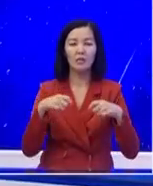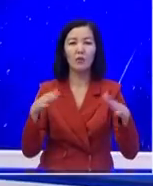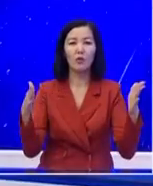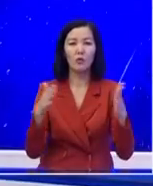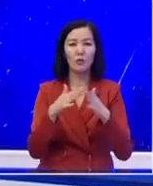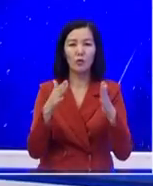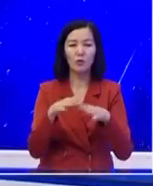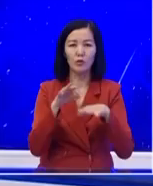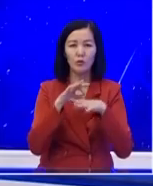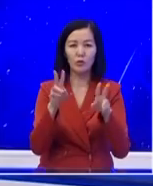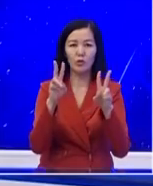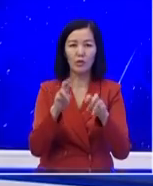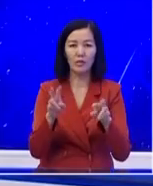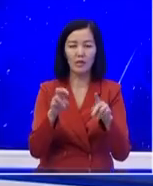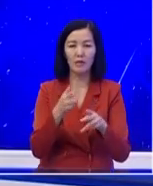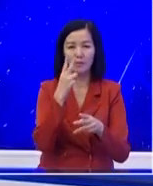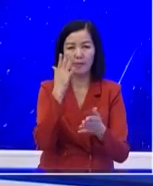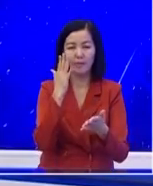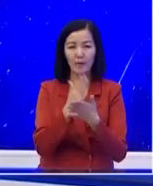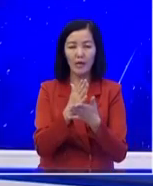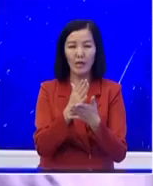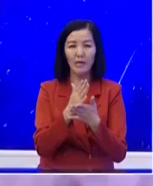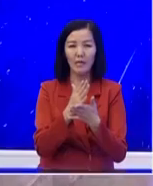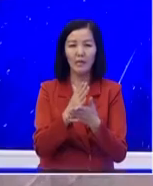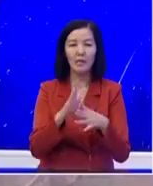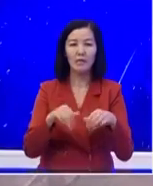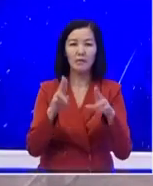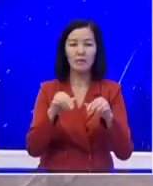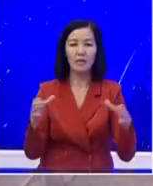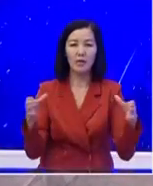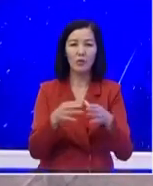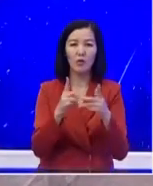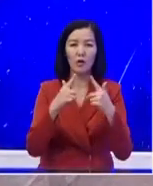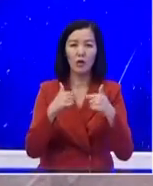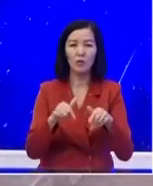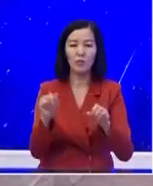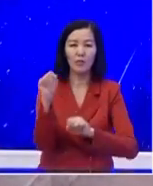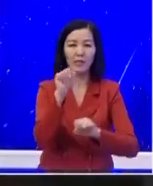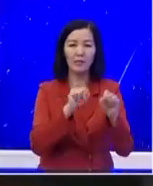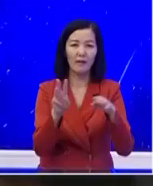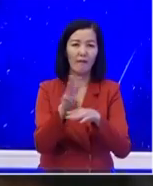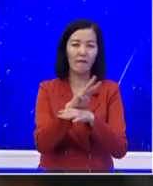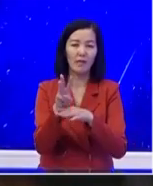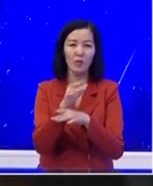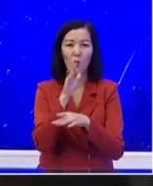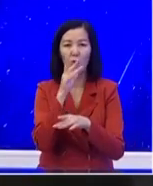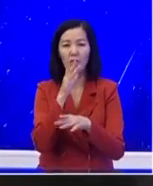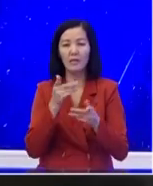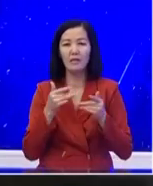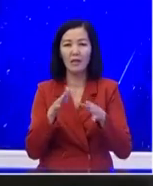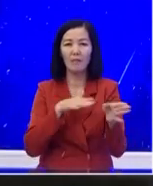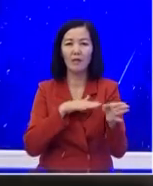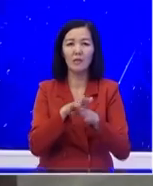үйлеріне жүргізілген рейд осыны анық байқатты. Арнайы құрылған мониторинг тобы дезинфекциялық шаралардың уақытылы және талапқа